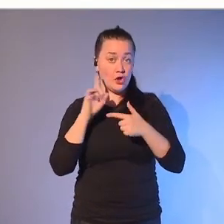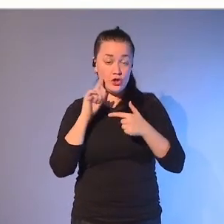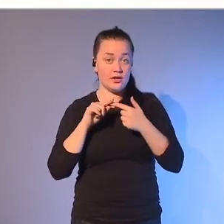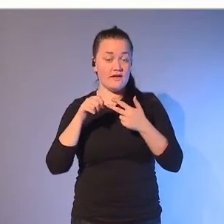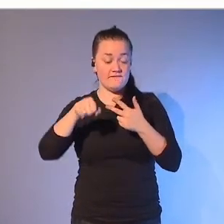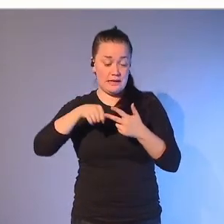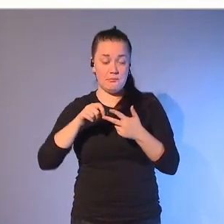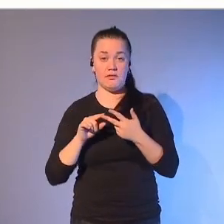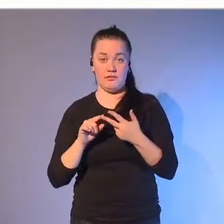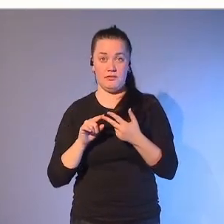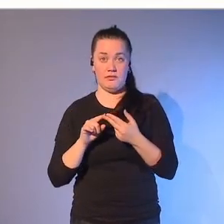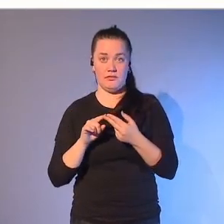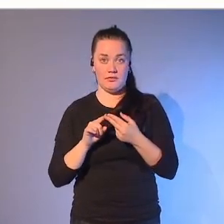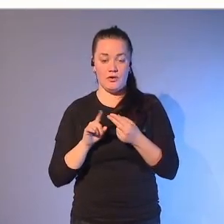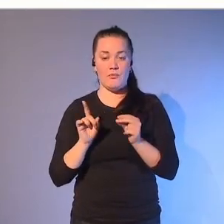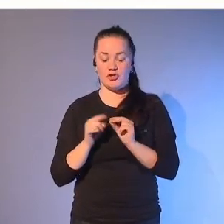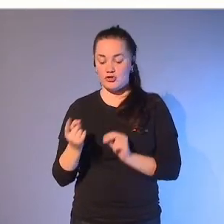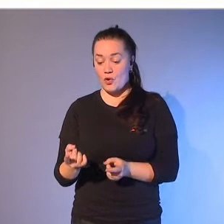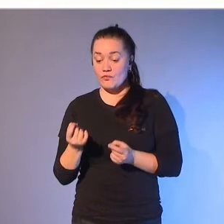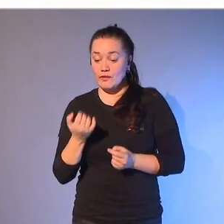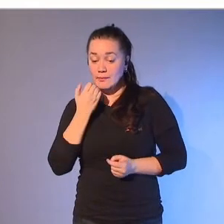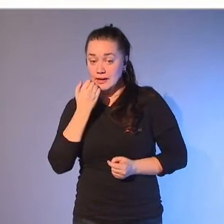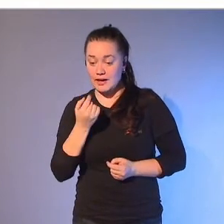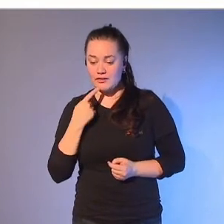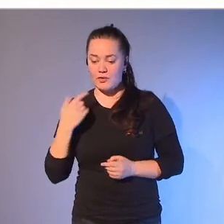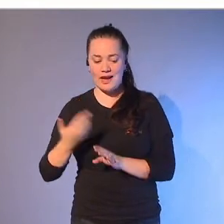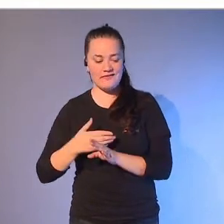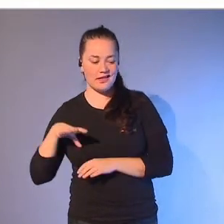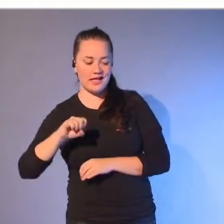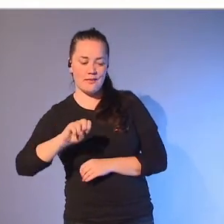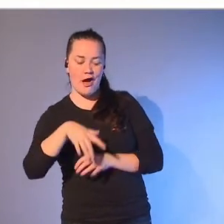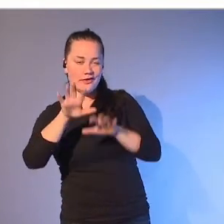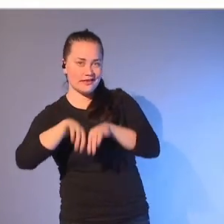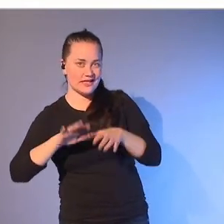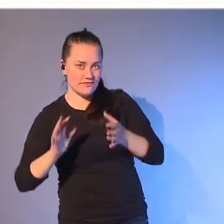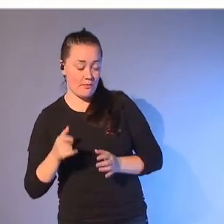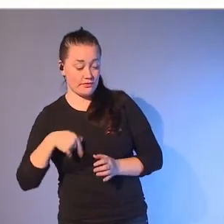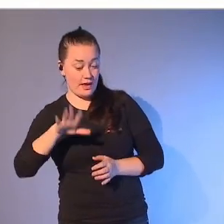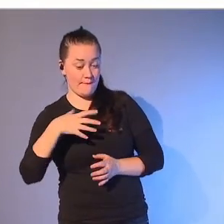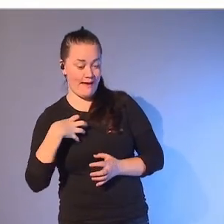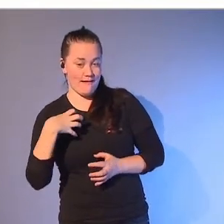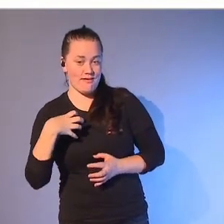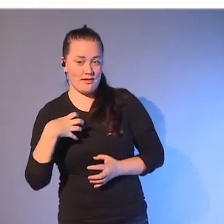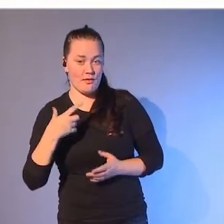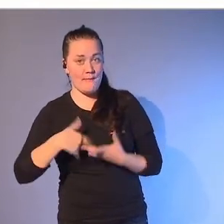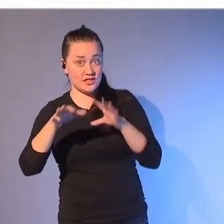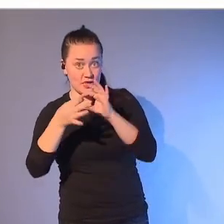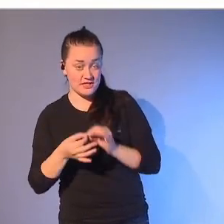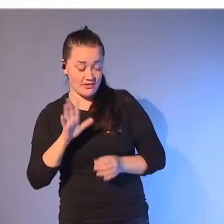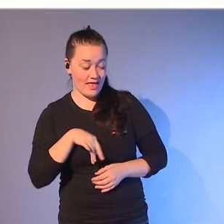blir utfordringen når elever har tilgang på andre typer tekstformer, som er mye rikere og som er